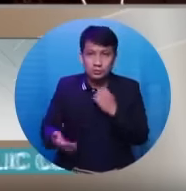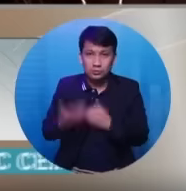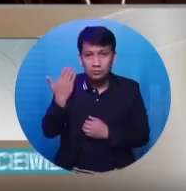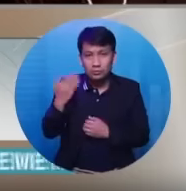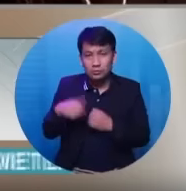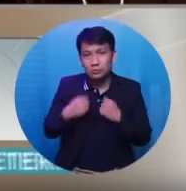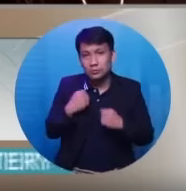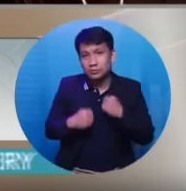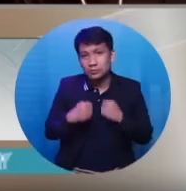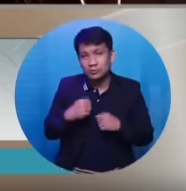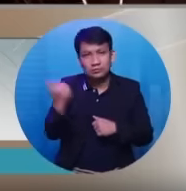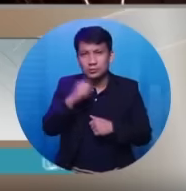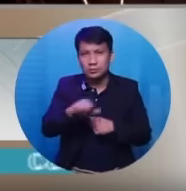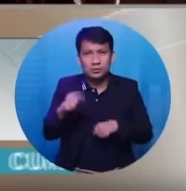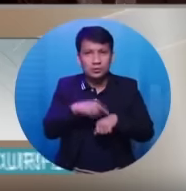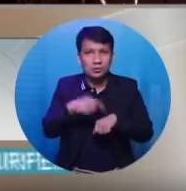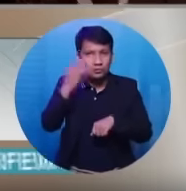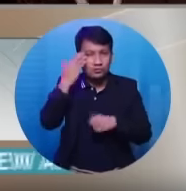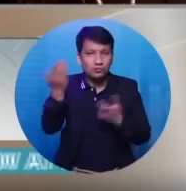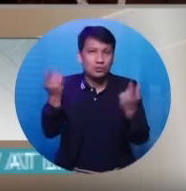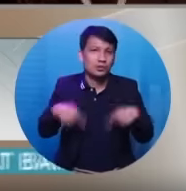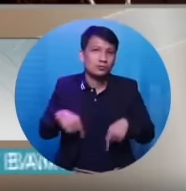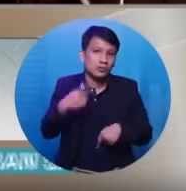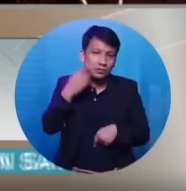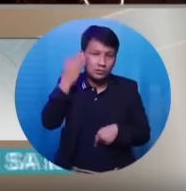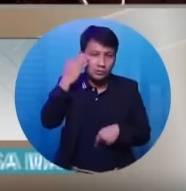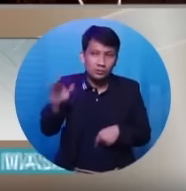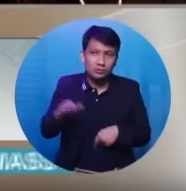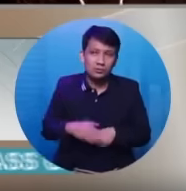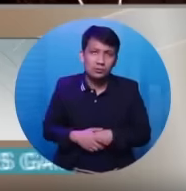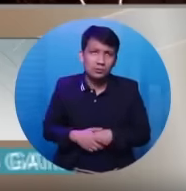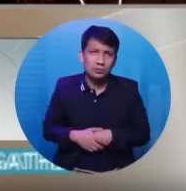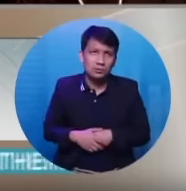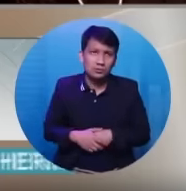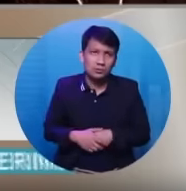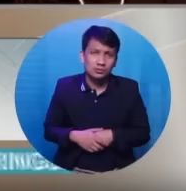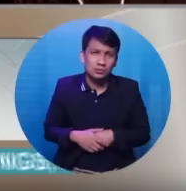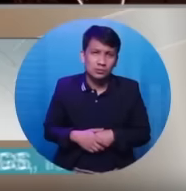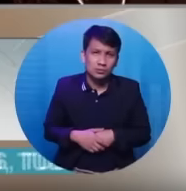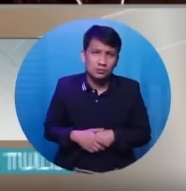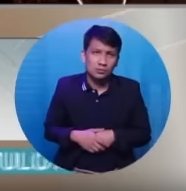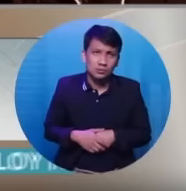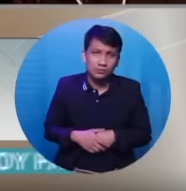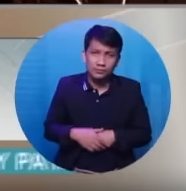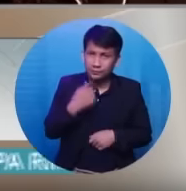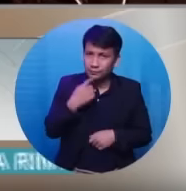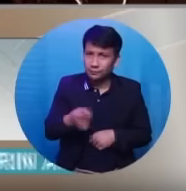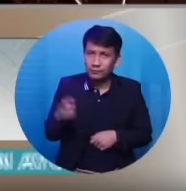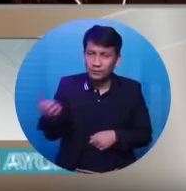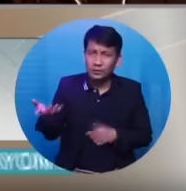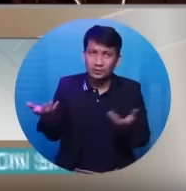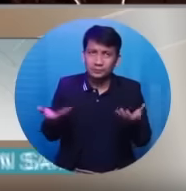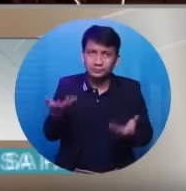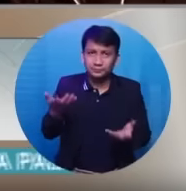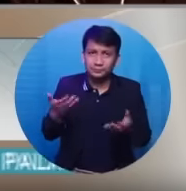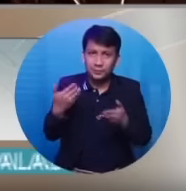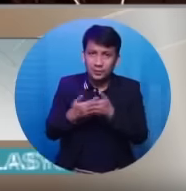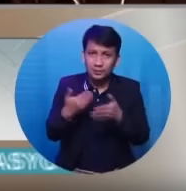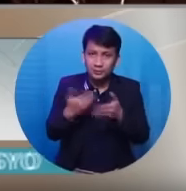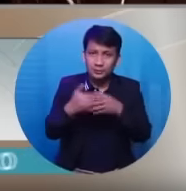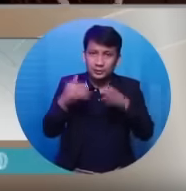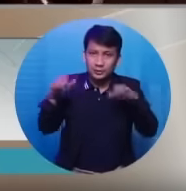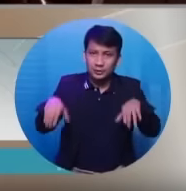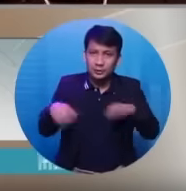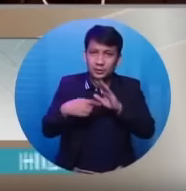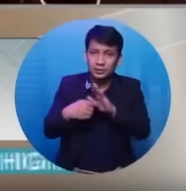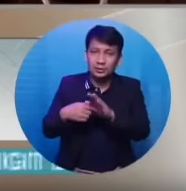So baka anytime pwedeng may mangyari sa akin. Ma'am, ganito ang gagawin natin. Ma'am Gretchen, yung pinakamalapit na